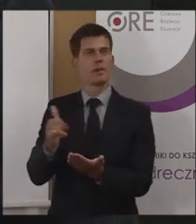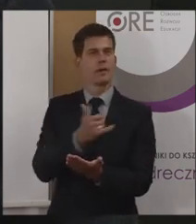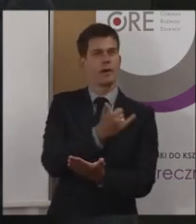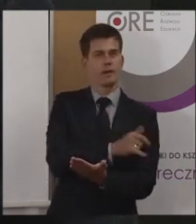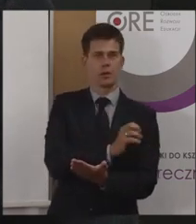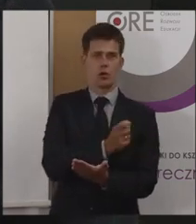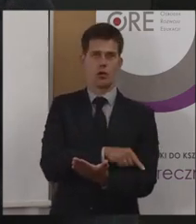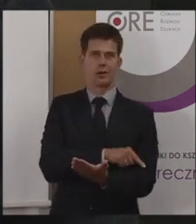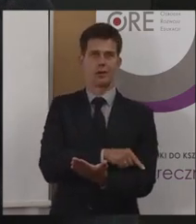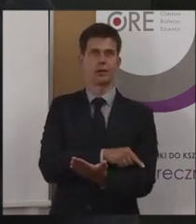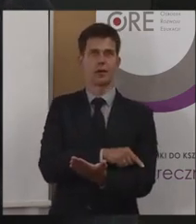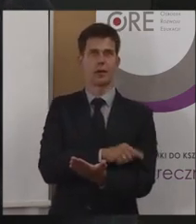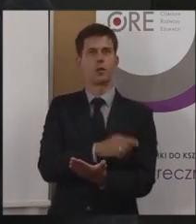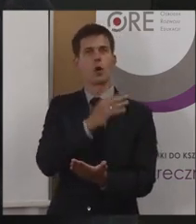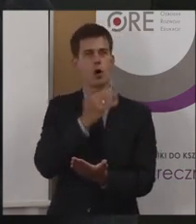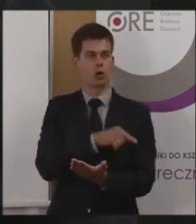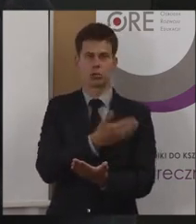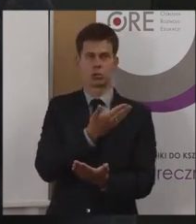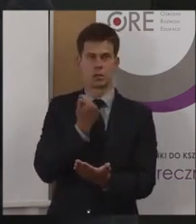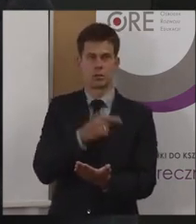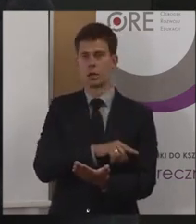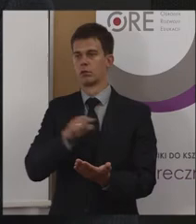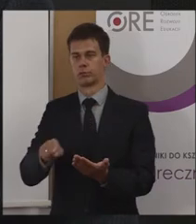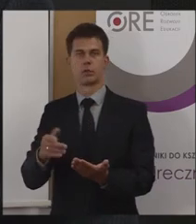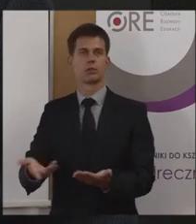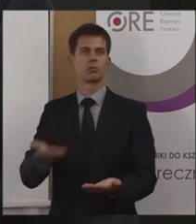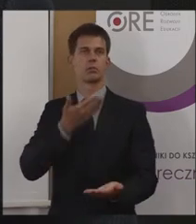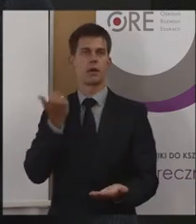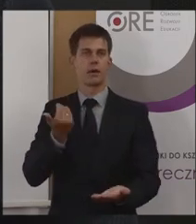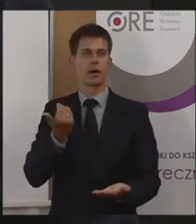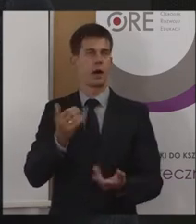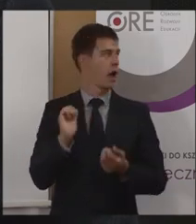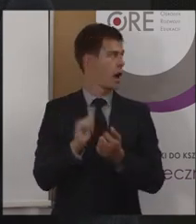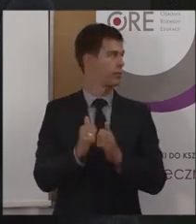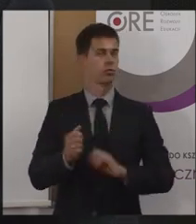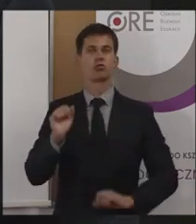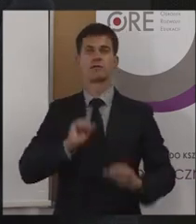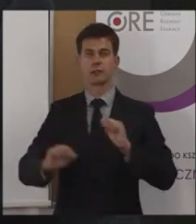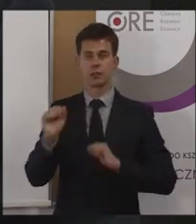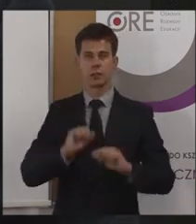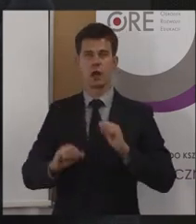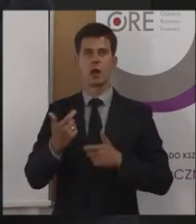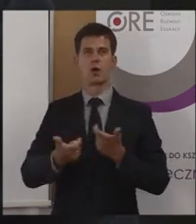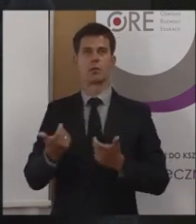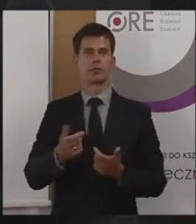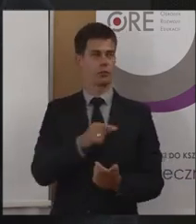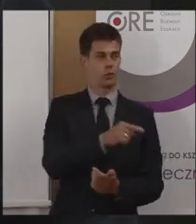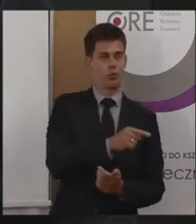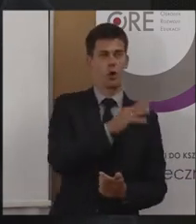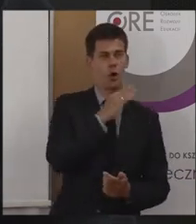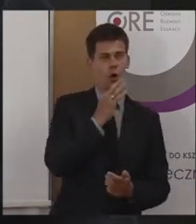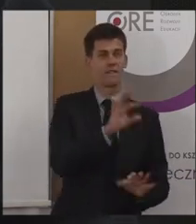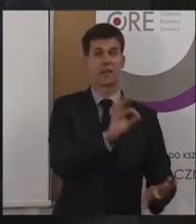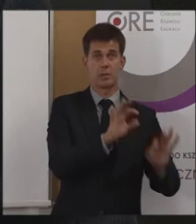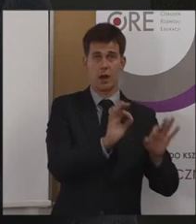tam przygotowania czy zrobienia ćwiczeń, przygotowania ćwiczeń alternatywnych, bo z tego